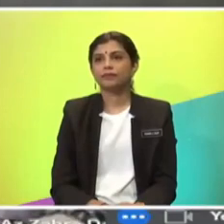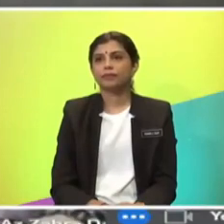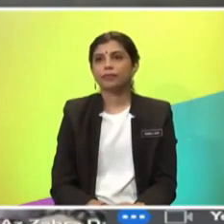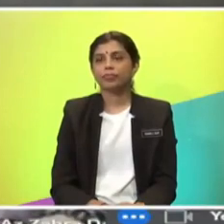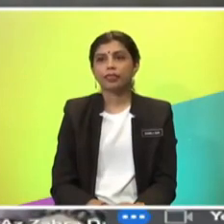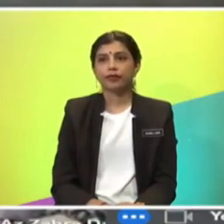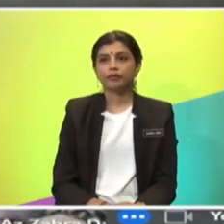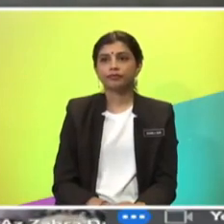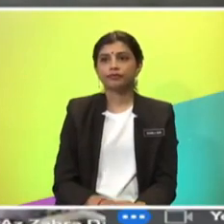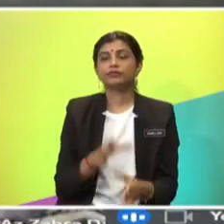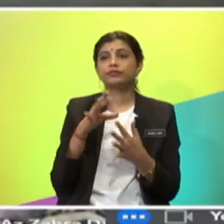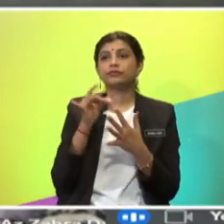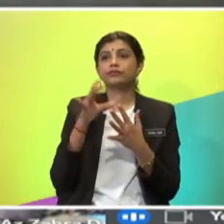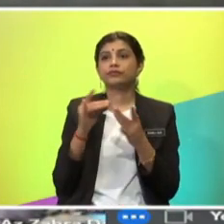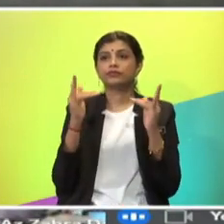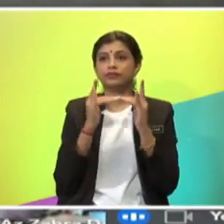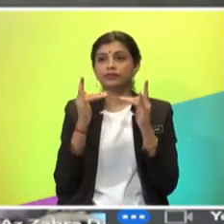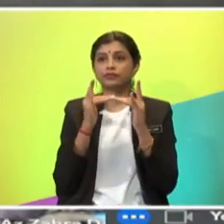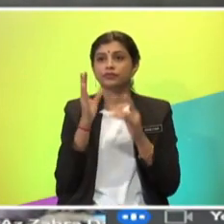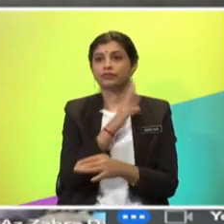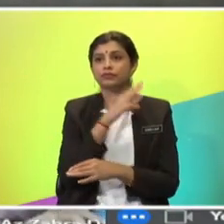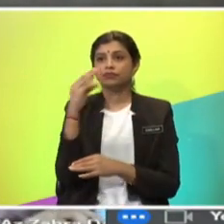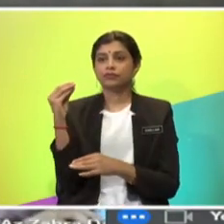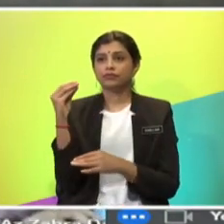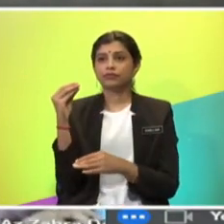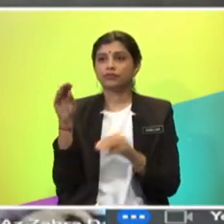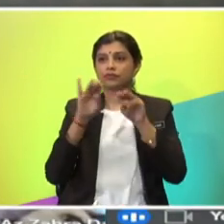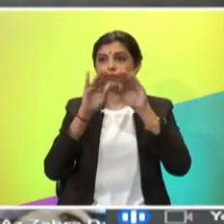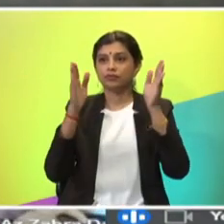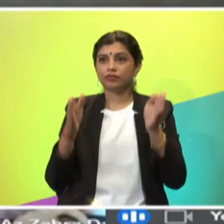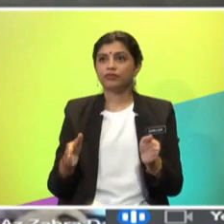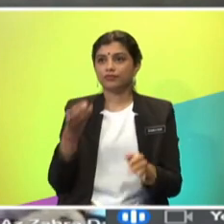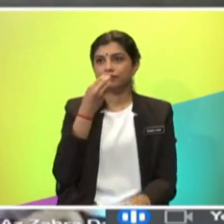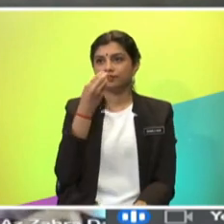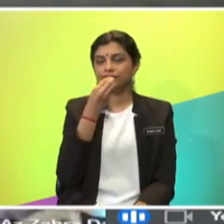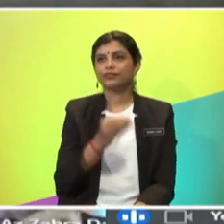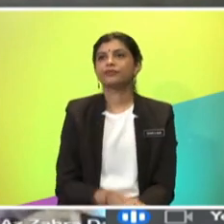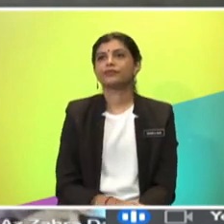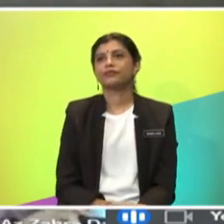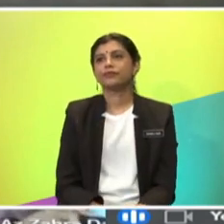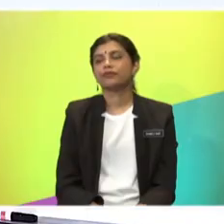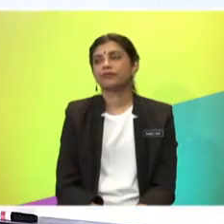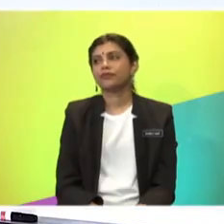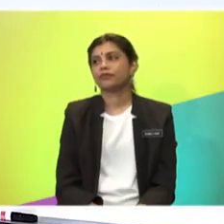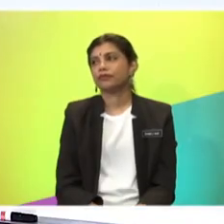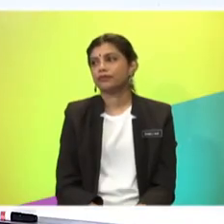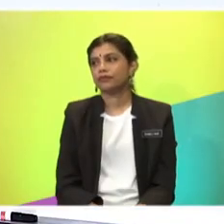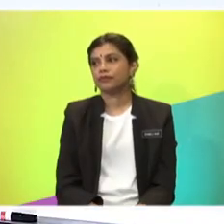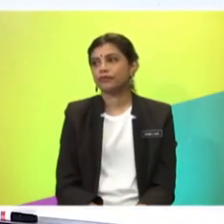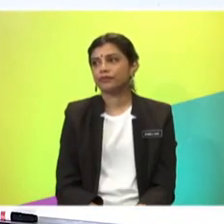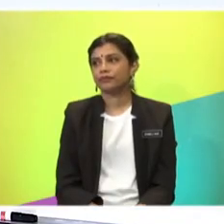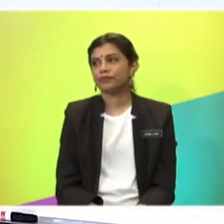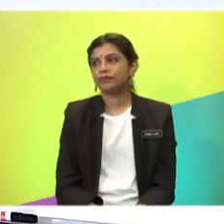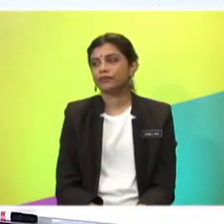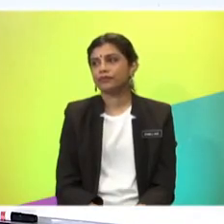beli katil dengan set meja makan. Katil dengan set meja